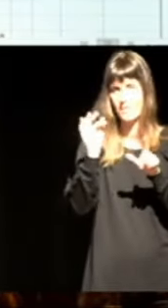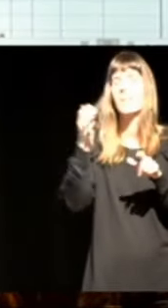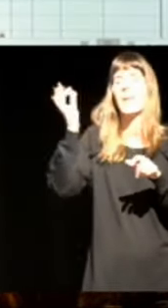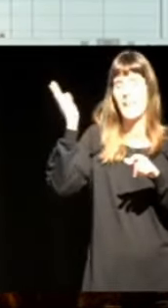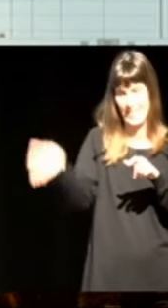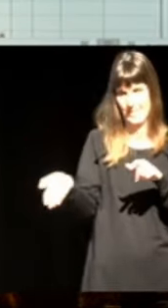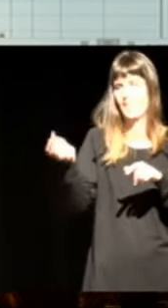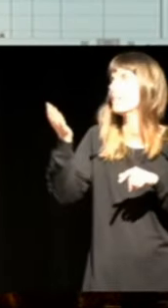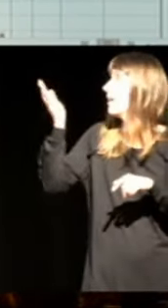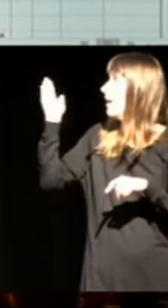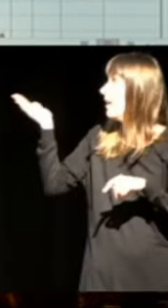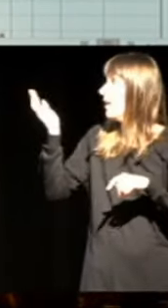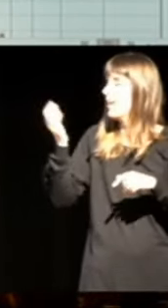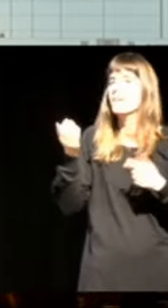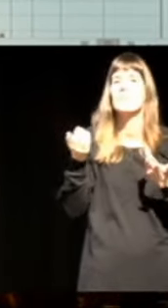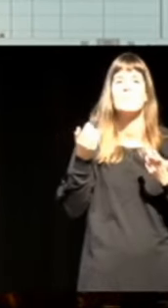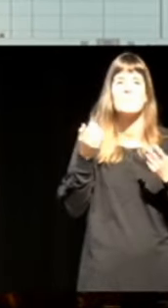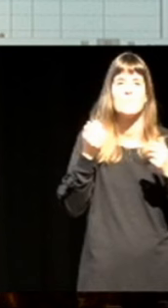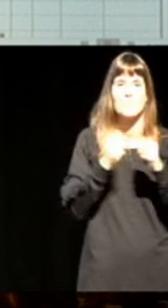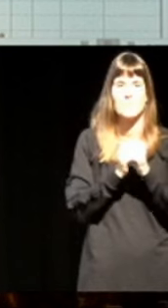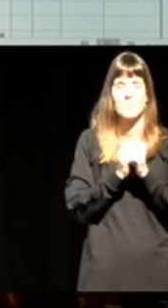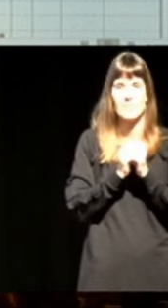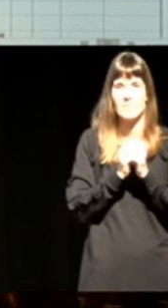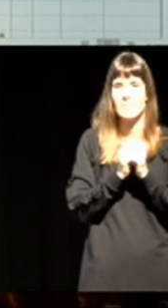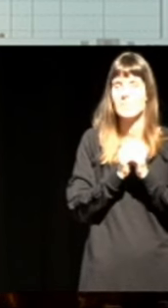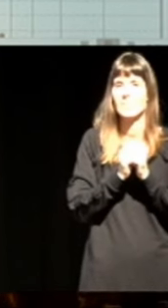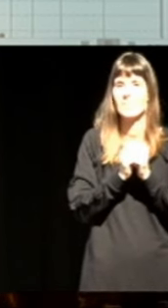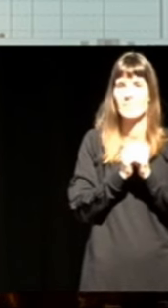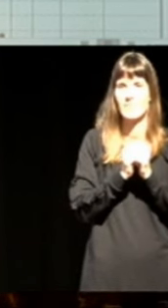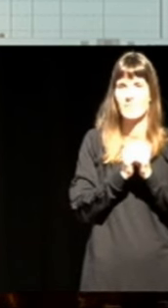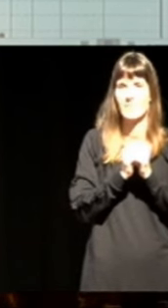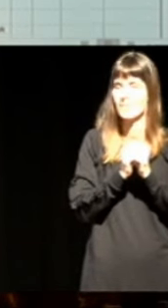Horixe. Bueno, eta bigarren dimentsioa. Bikin bat atzera joan.